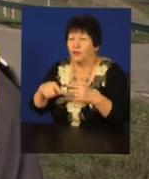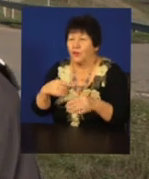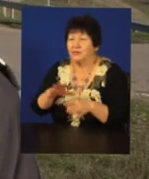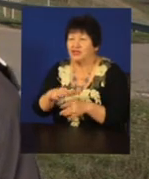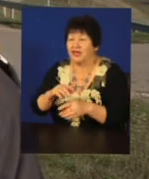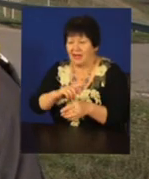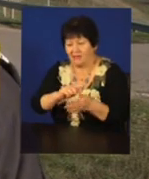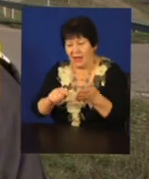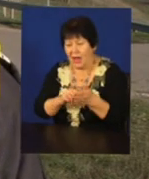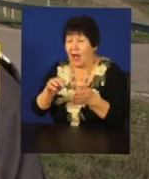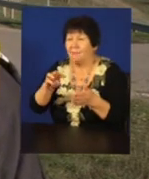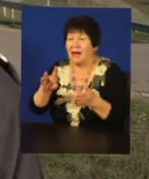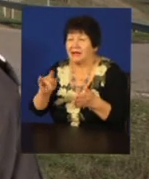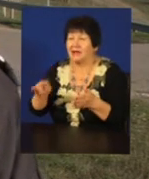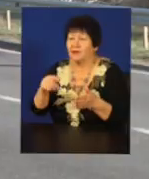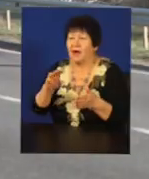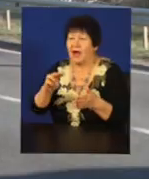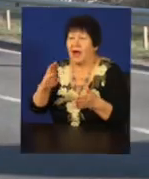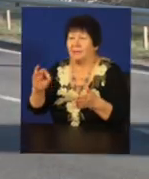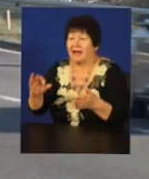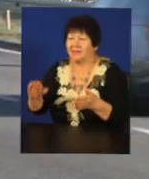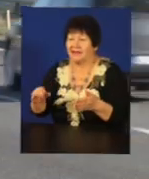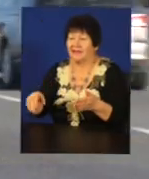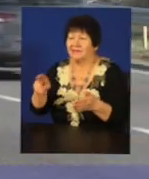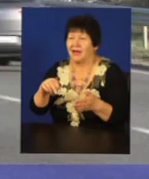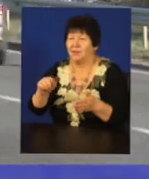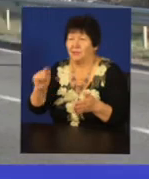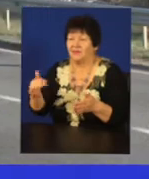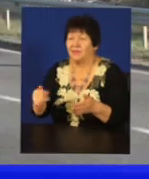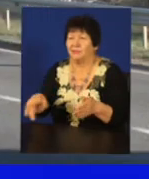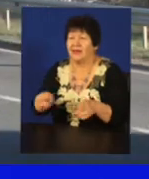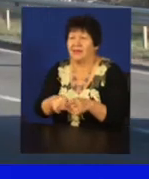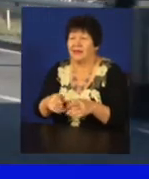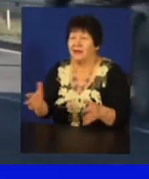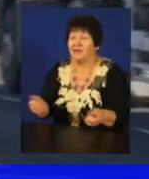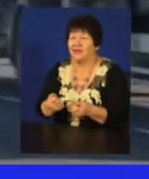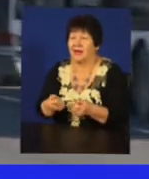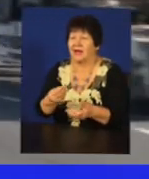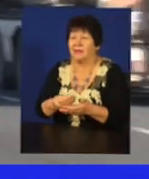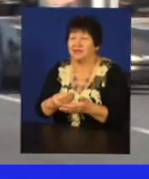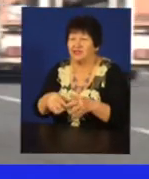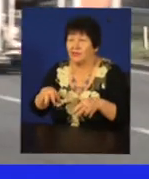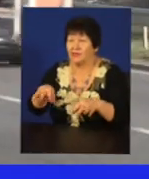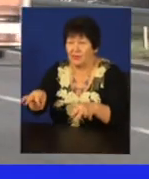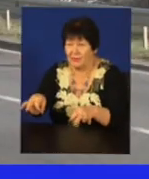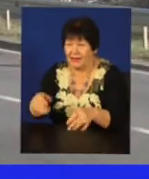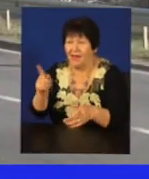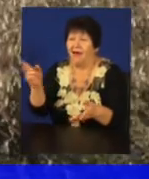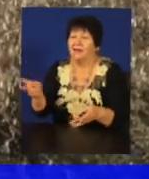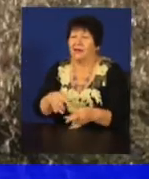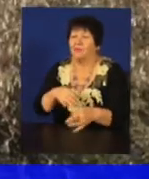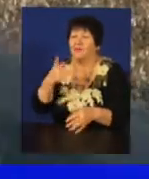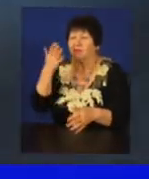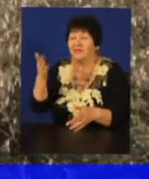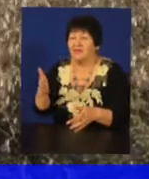și marcajul M+S, M.S, M+S. Pe lângă menținerea capacităților mobile ale transportului, trebuie să